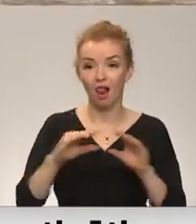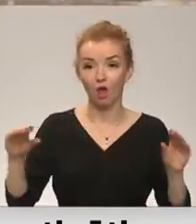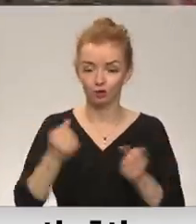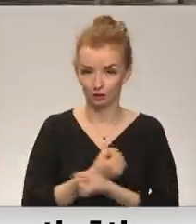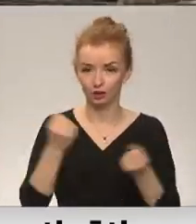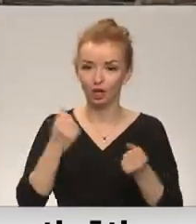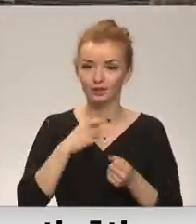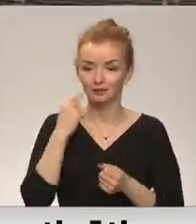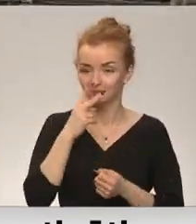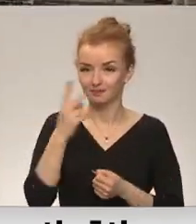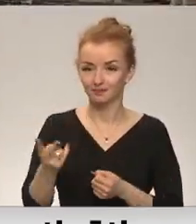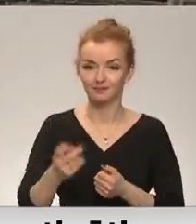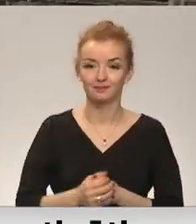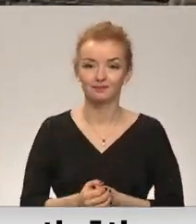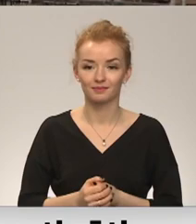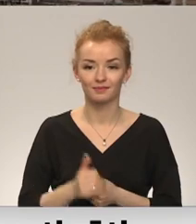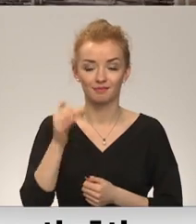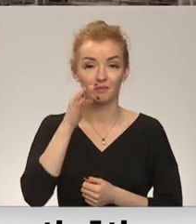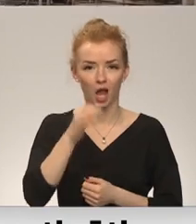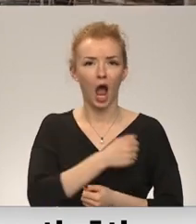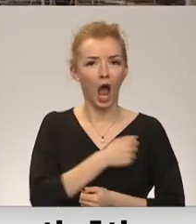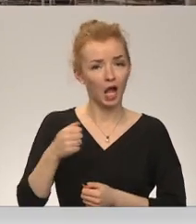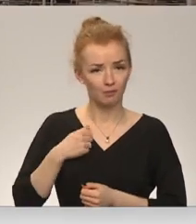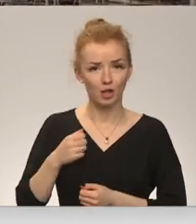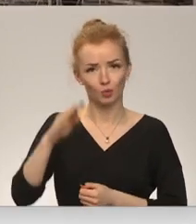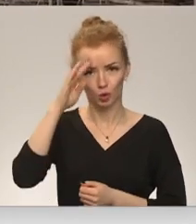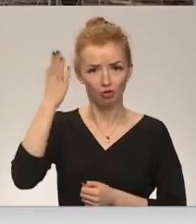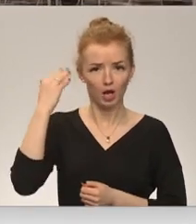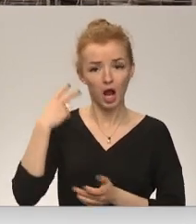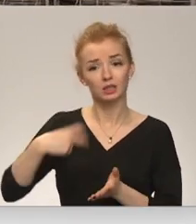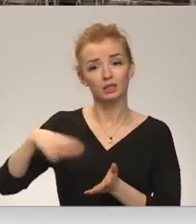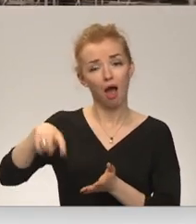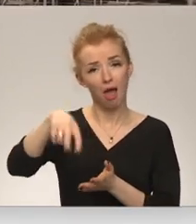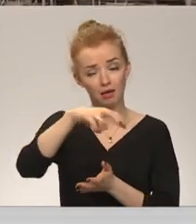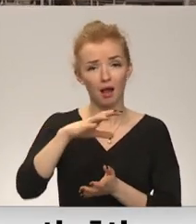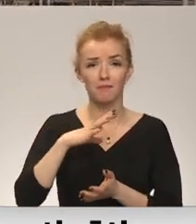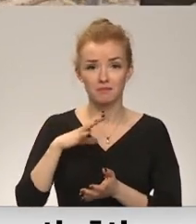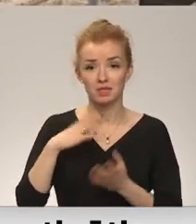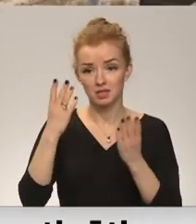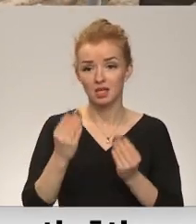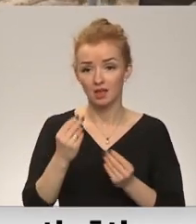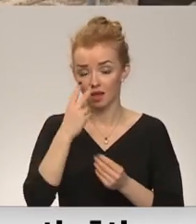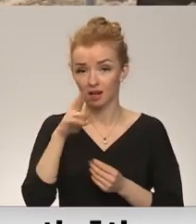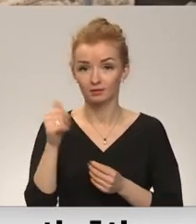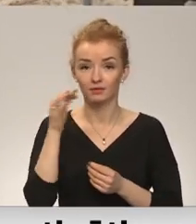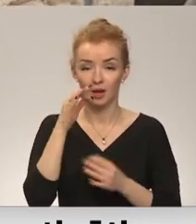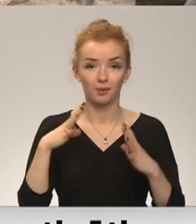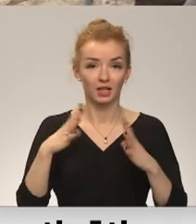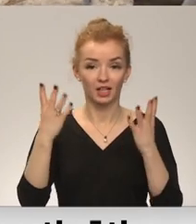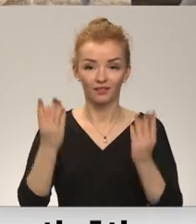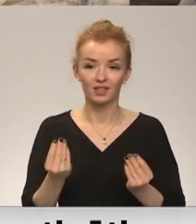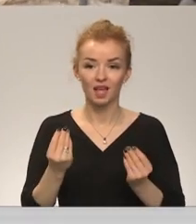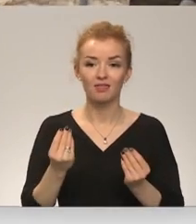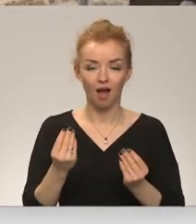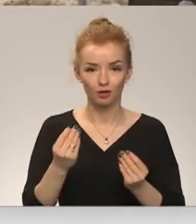gan. Armijas puiši staigāja, parasti viņi tādā nestaigā pa šeit. Redzēja dienas sākumā. Dažu brīvdienās vispār redzēt